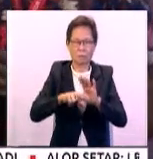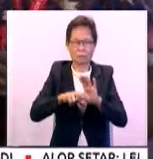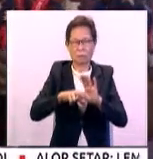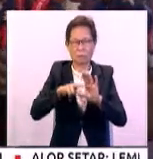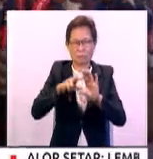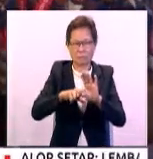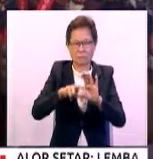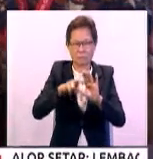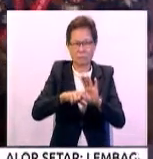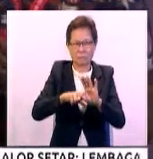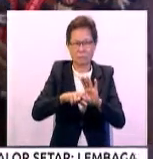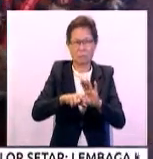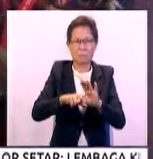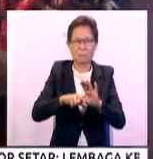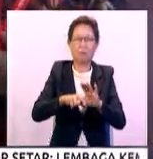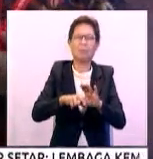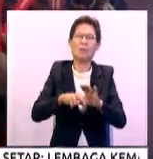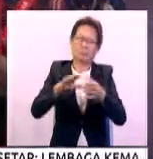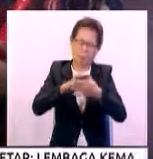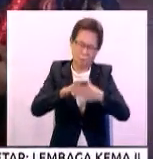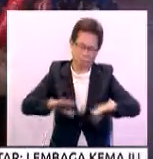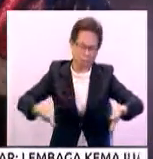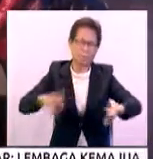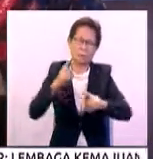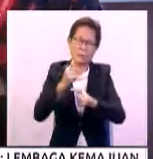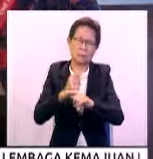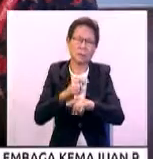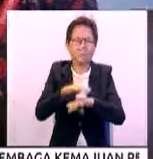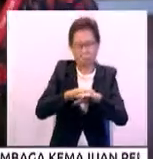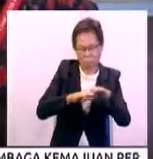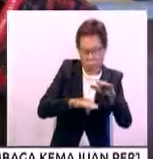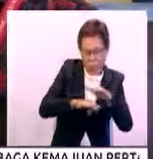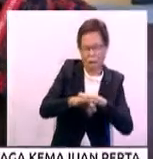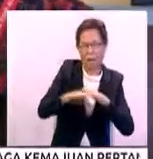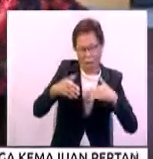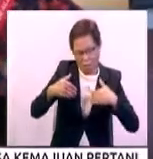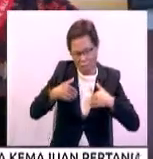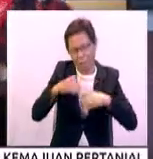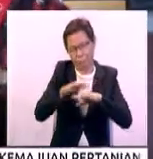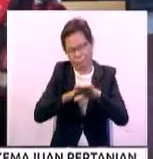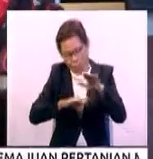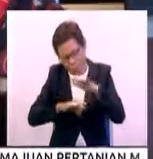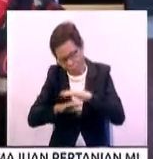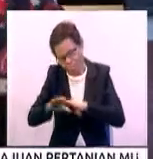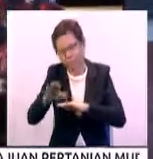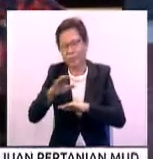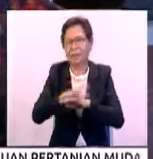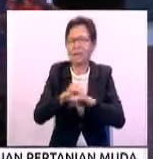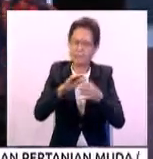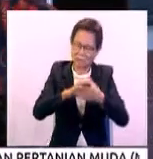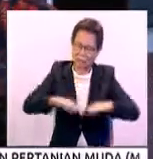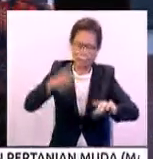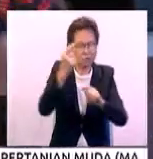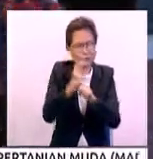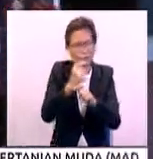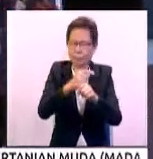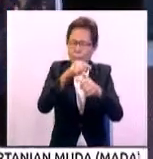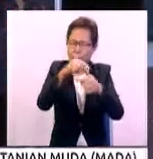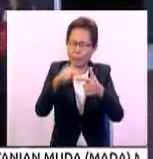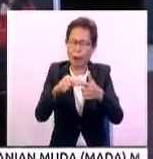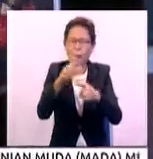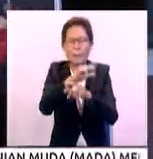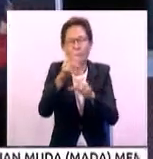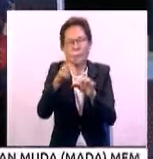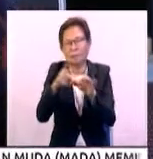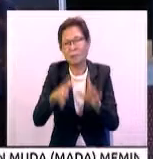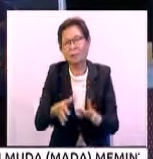level keselamatan adalah tetap. Keselesaan juga pun kita tetapkan. Kalau tak, passengers pun